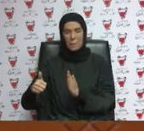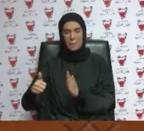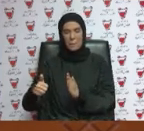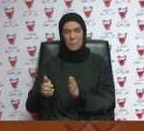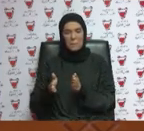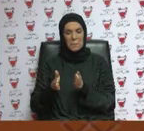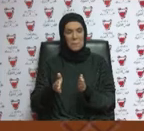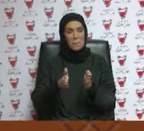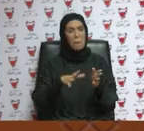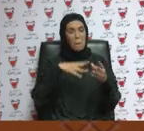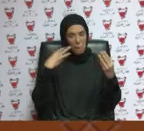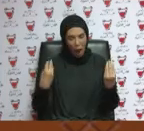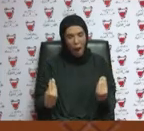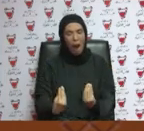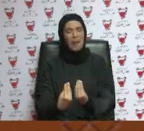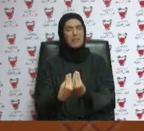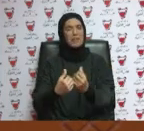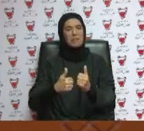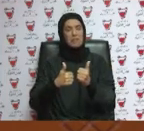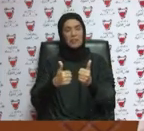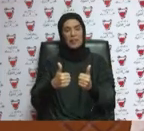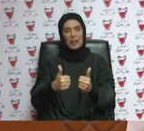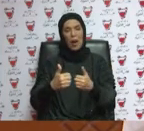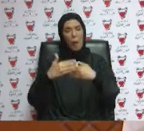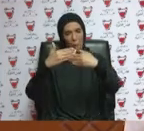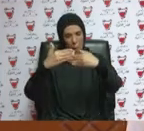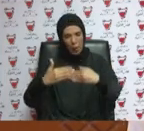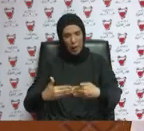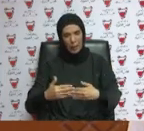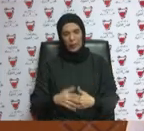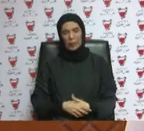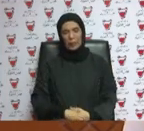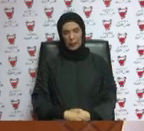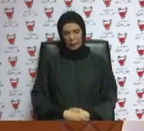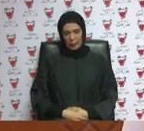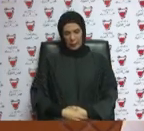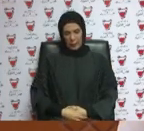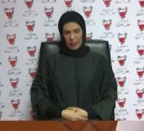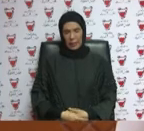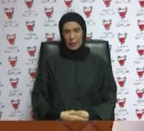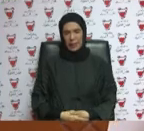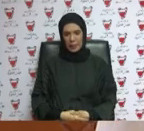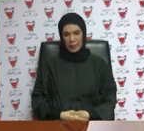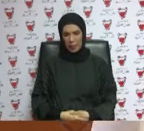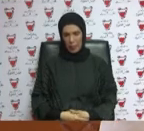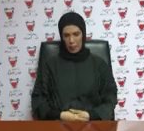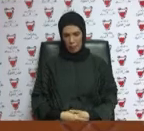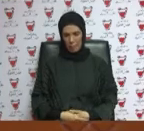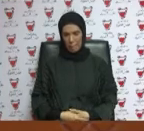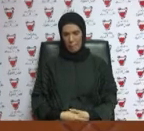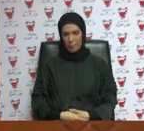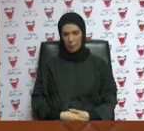مجال أمامنا، فأقول أولئك حكامي فجئني بمثلهم إذا جمعتنا